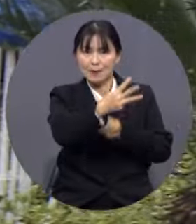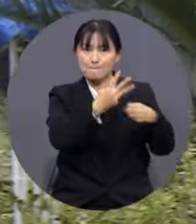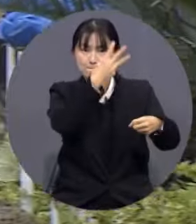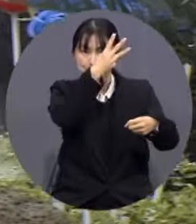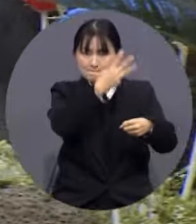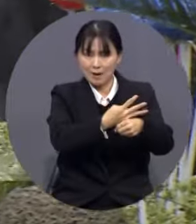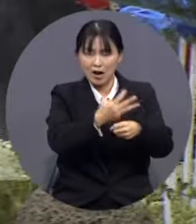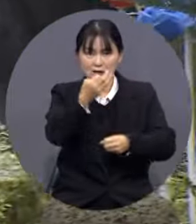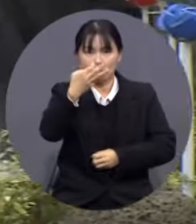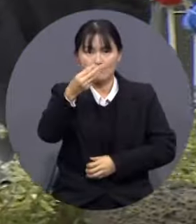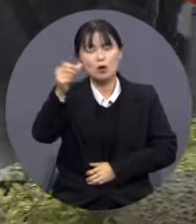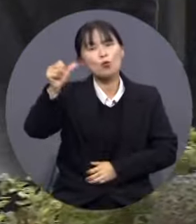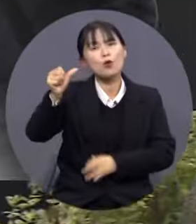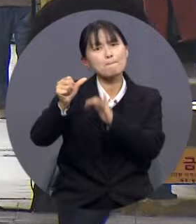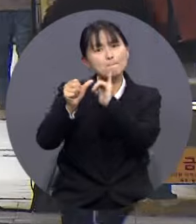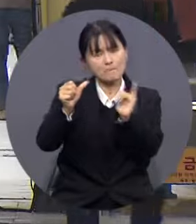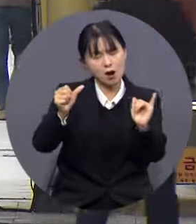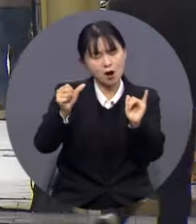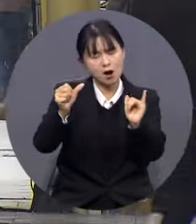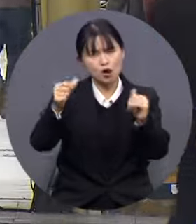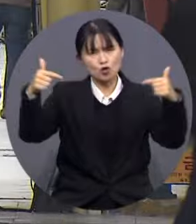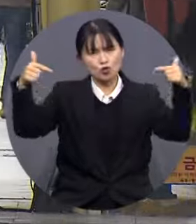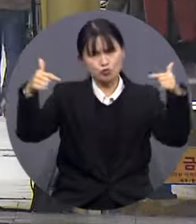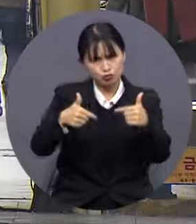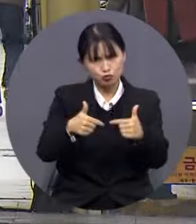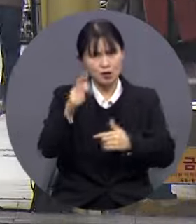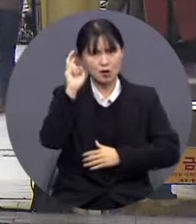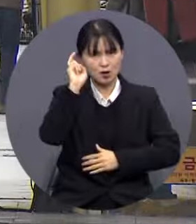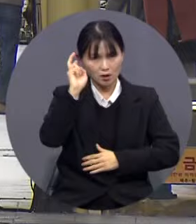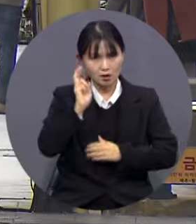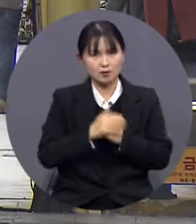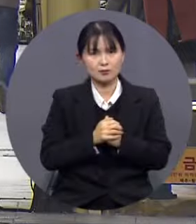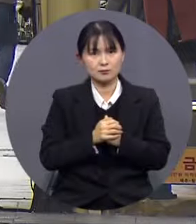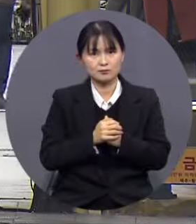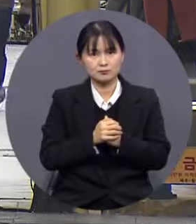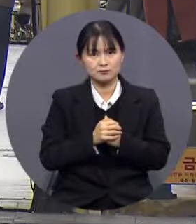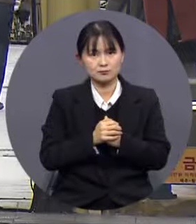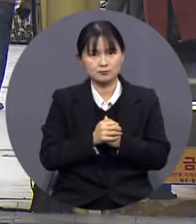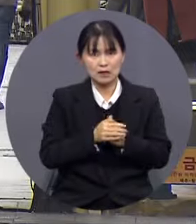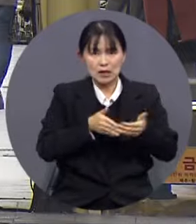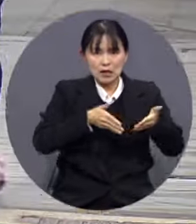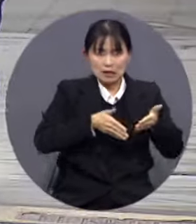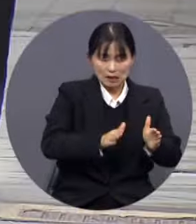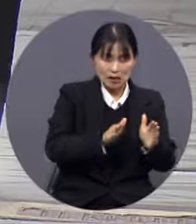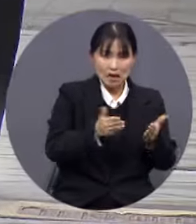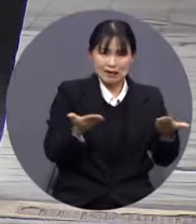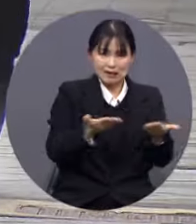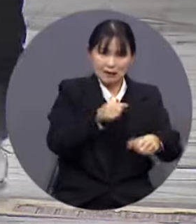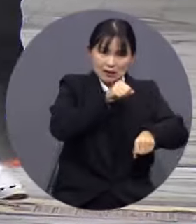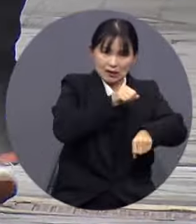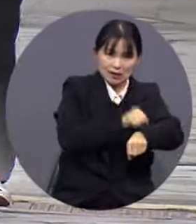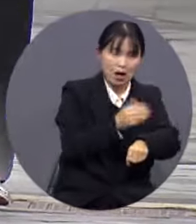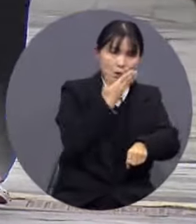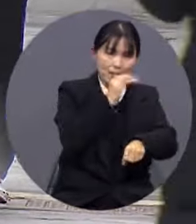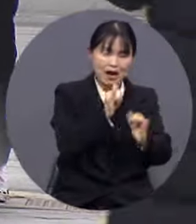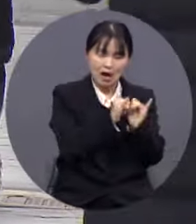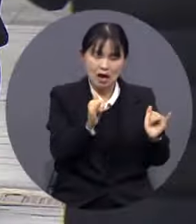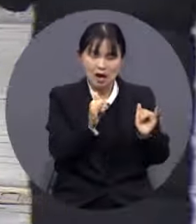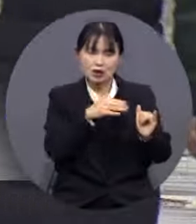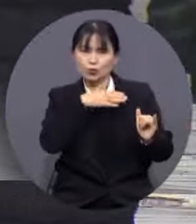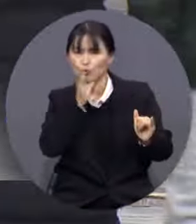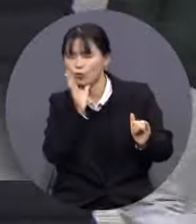2123년에는 13만 5천 명으로 줄어들 것으로 예측했습니다. 또 생산 가능 인구 100명에 대한 고령 인구